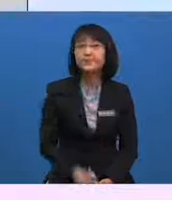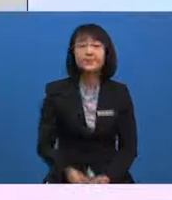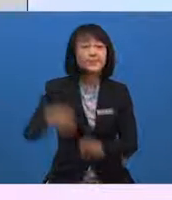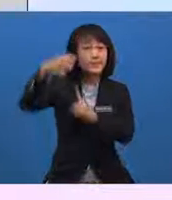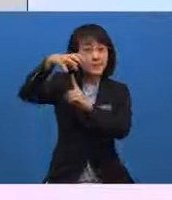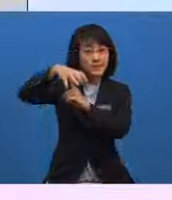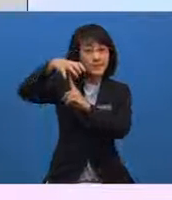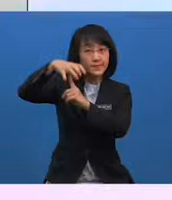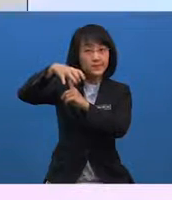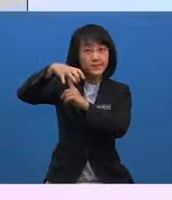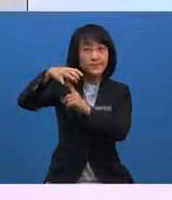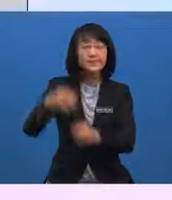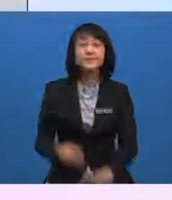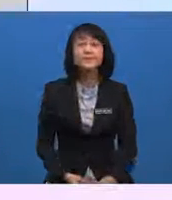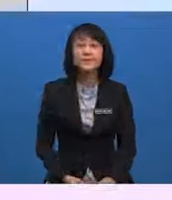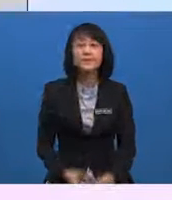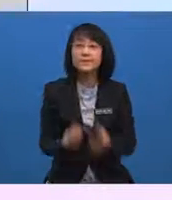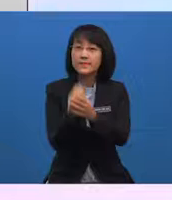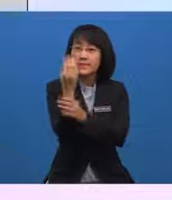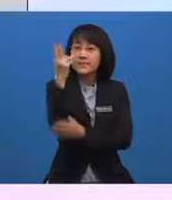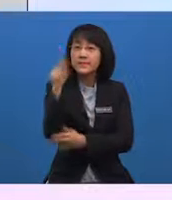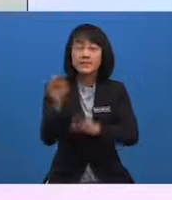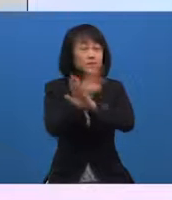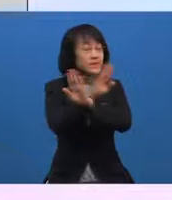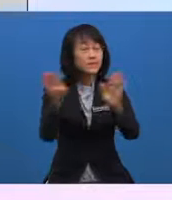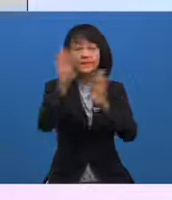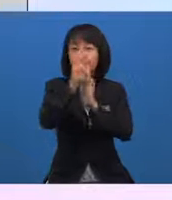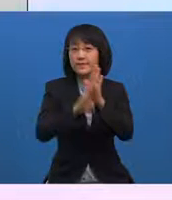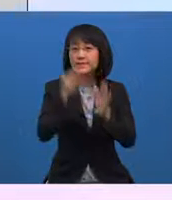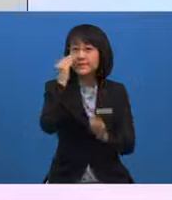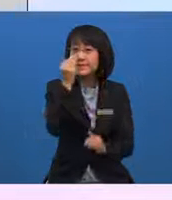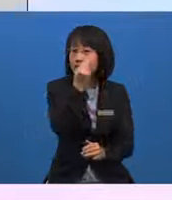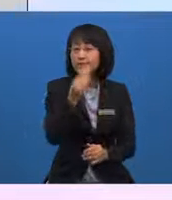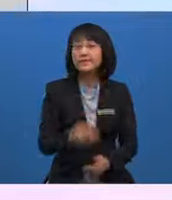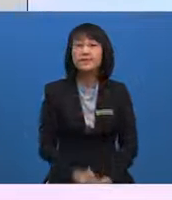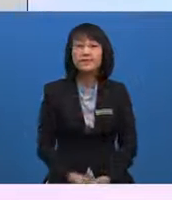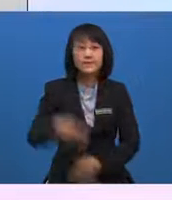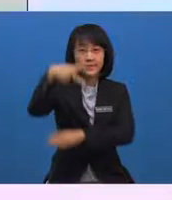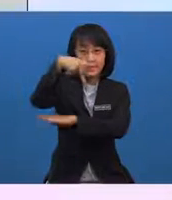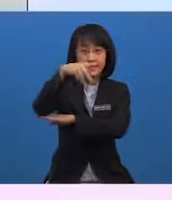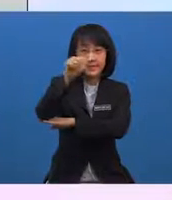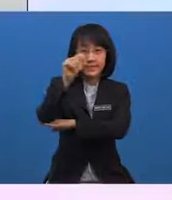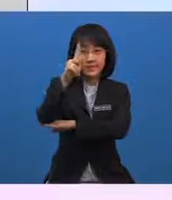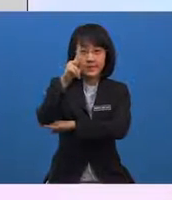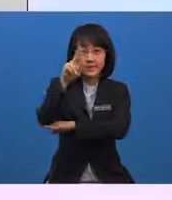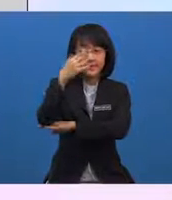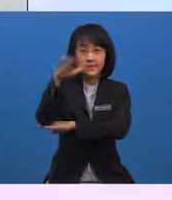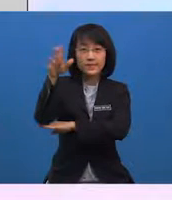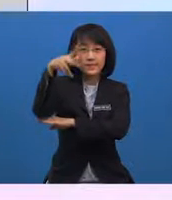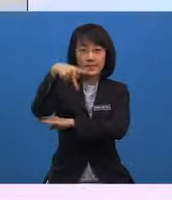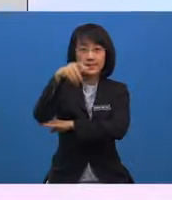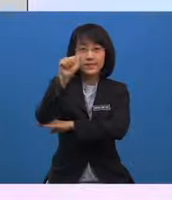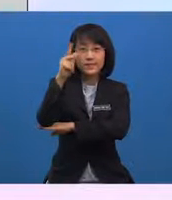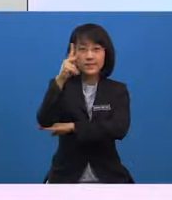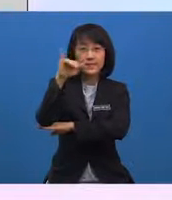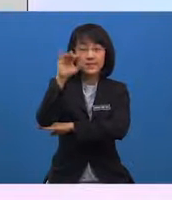Cendawan pula ialah tumbuhan tidak berbunga. Paku pakis juga tumbuhan